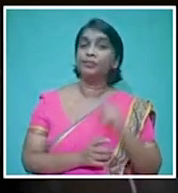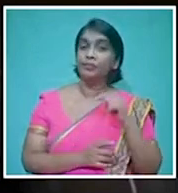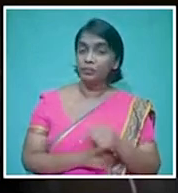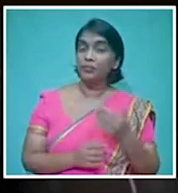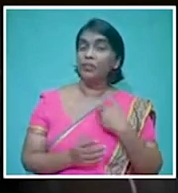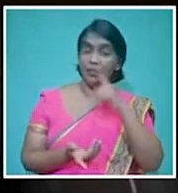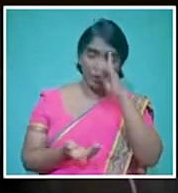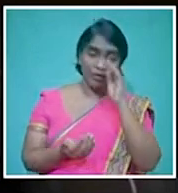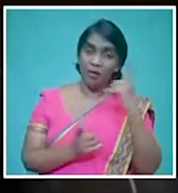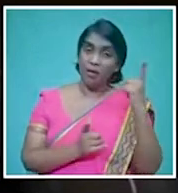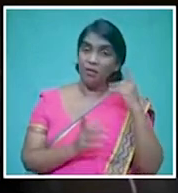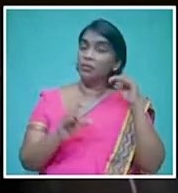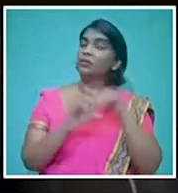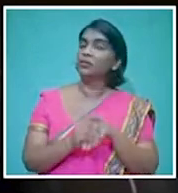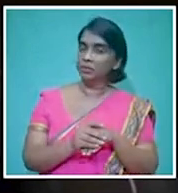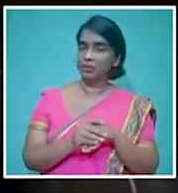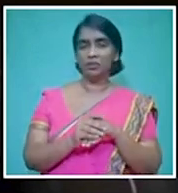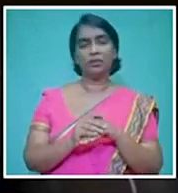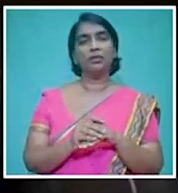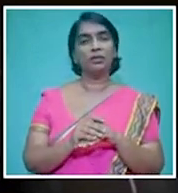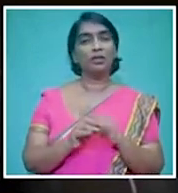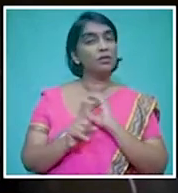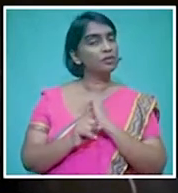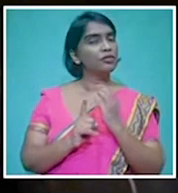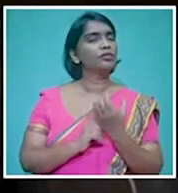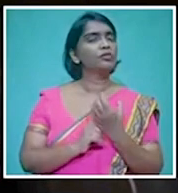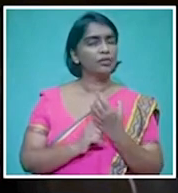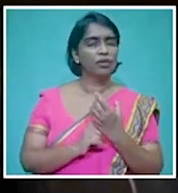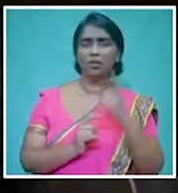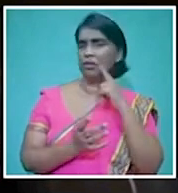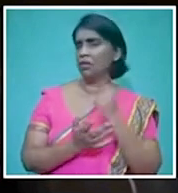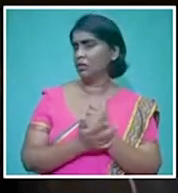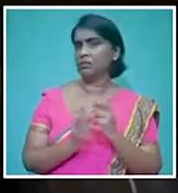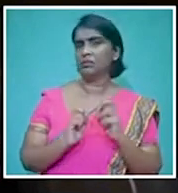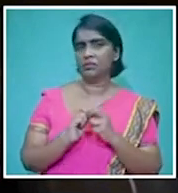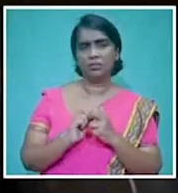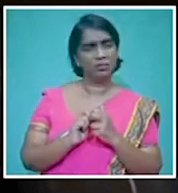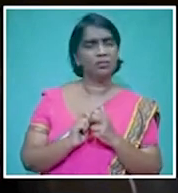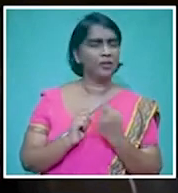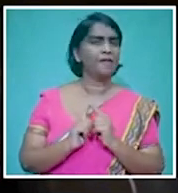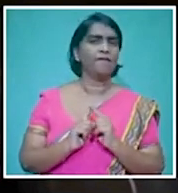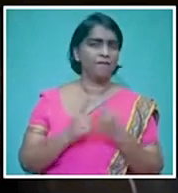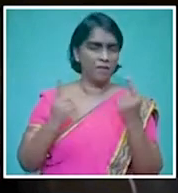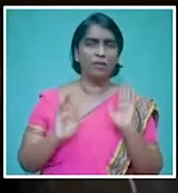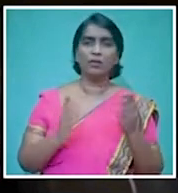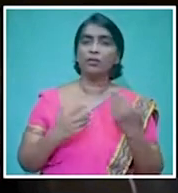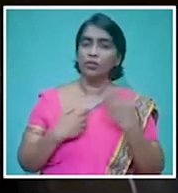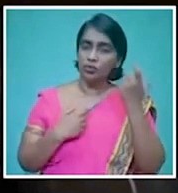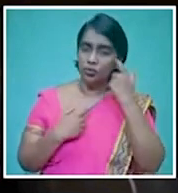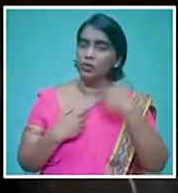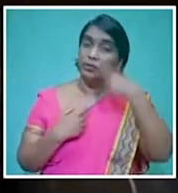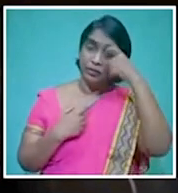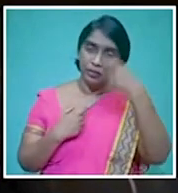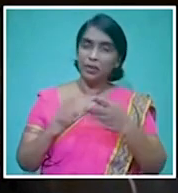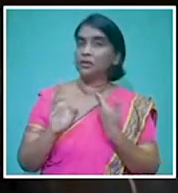අපේ ආරක්ෂක සේවාව තුළ තියෙන මේ සංස්කෘතිය බරපතල ලෙස වෙනස් විය යුතුයි. අපි දන්නවා අපි දැක්කා